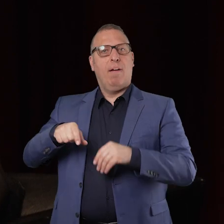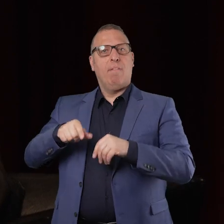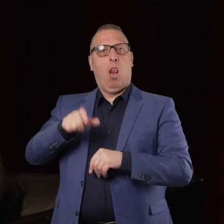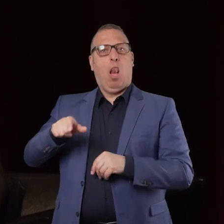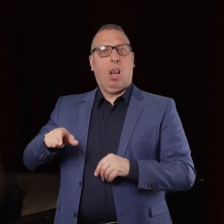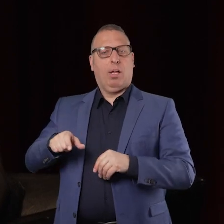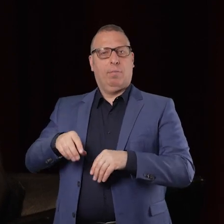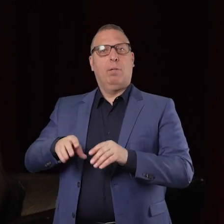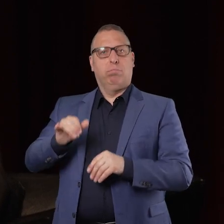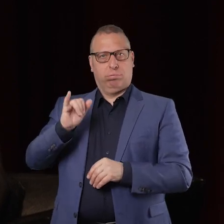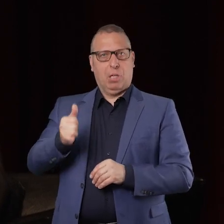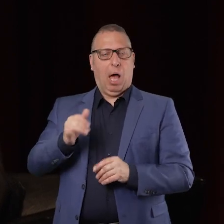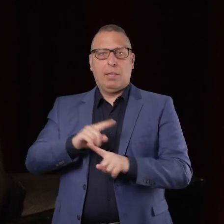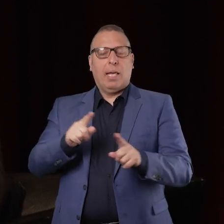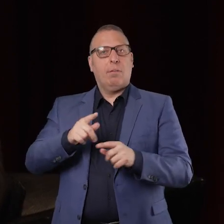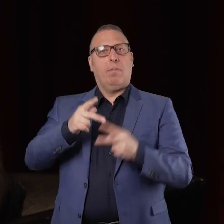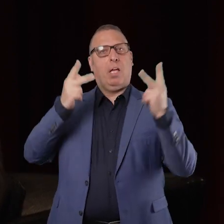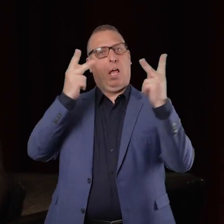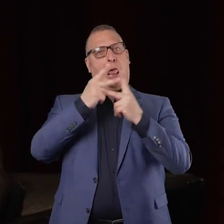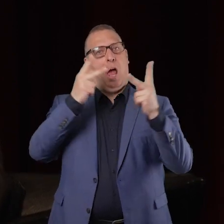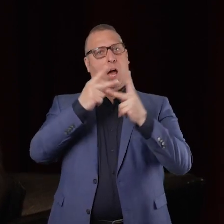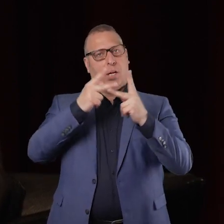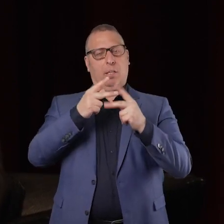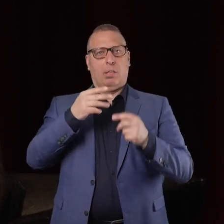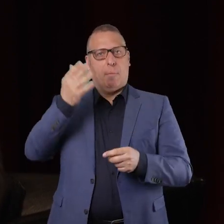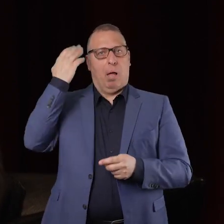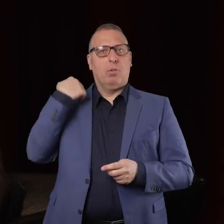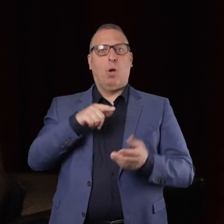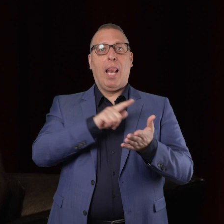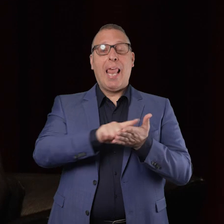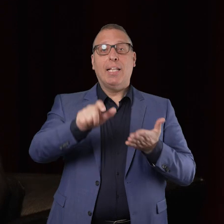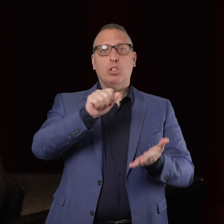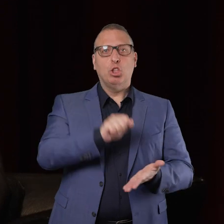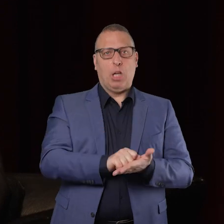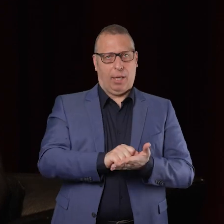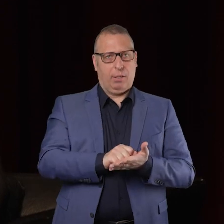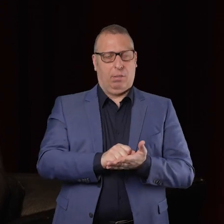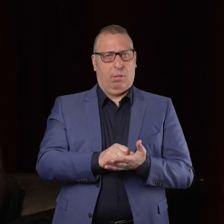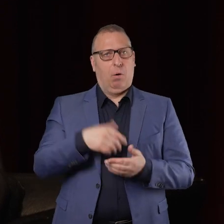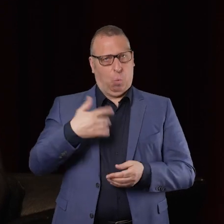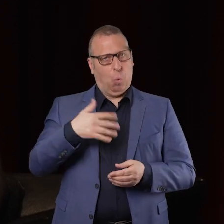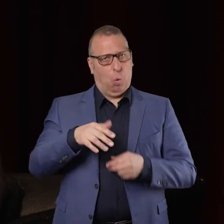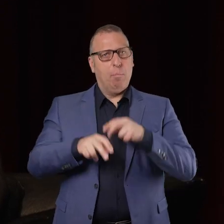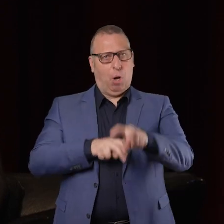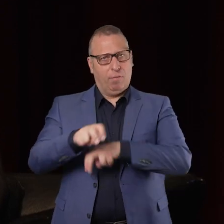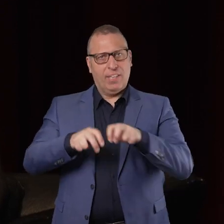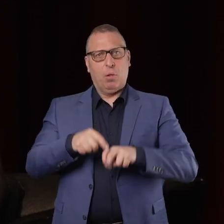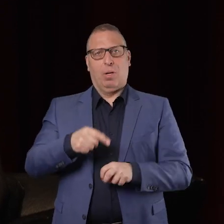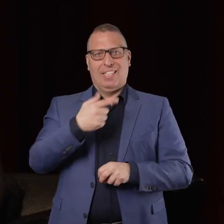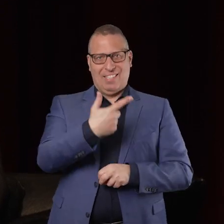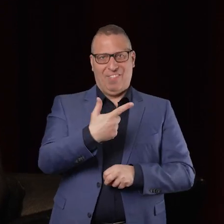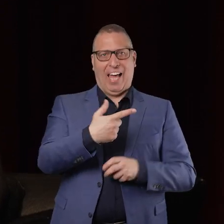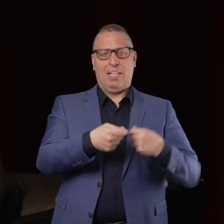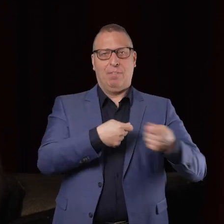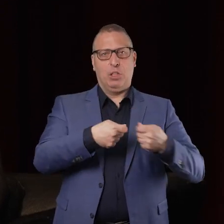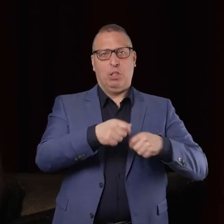dem zugestimmt hat. Das war auch nicht selbstverständlich gewesen. Liechtenstein hat sehr profitiert, dass wir in